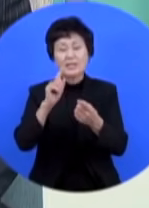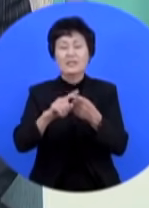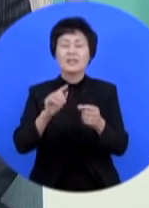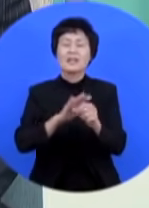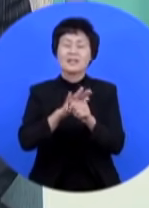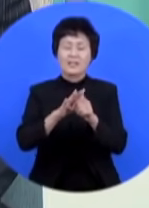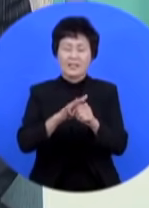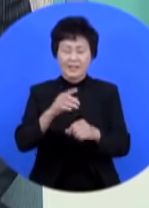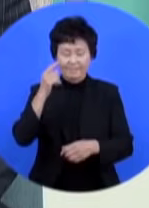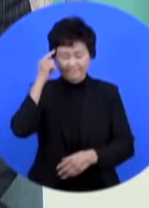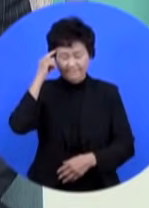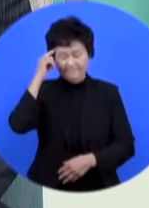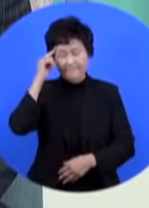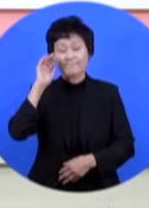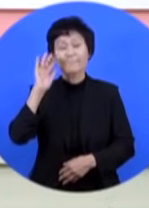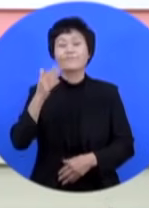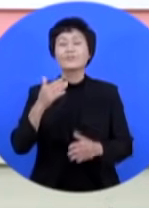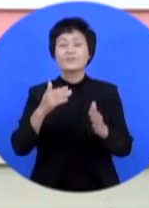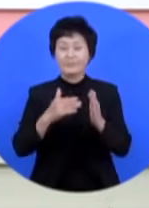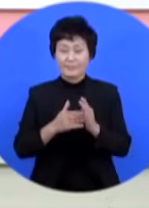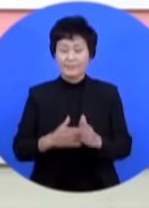말도 한 적이 있습니다.